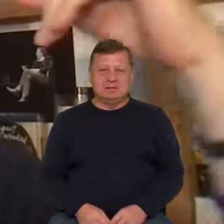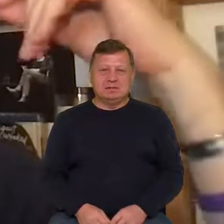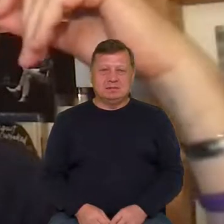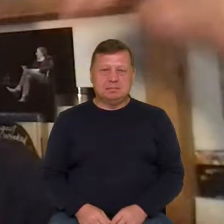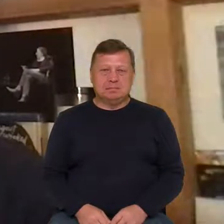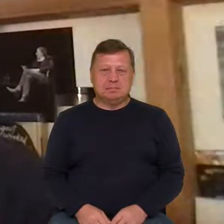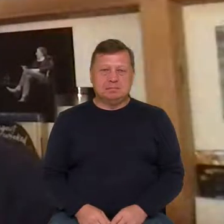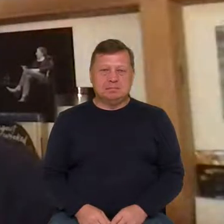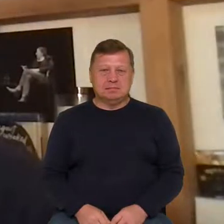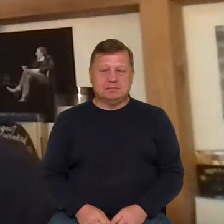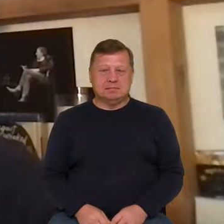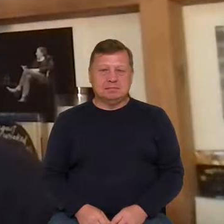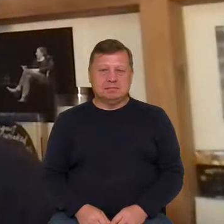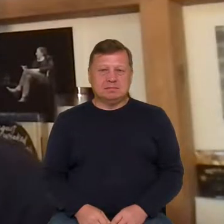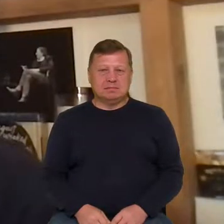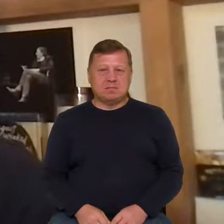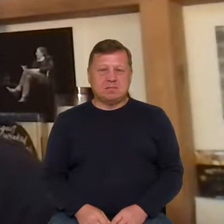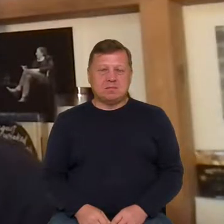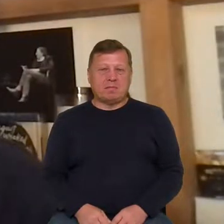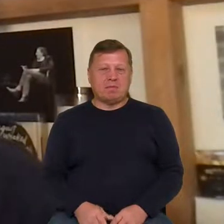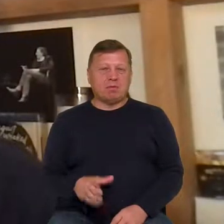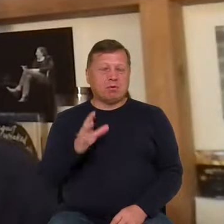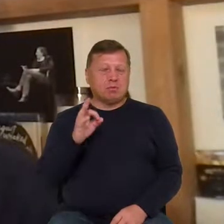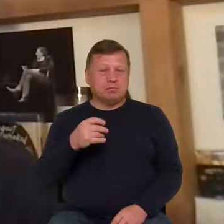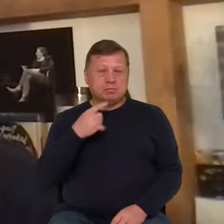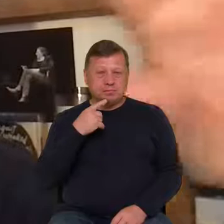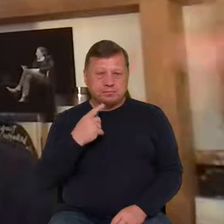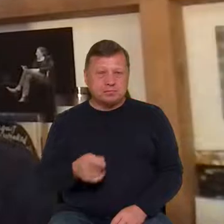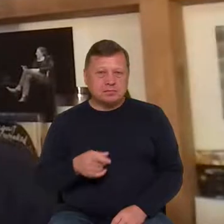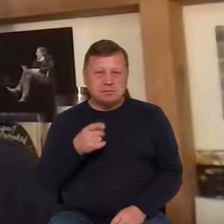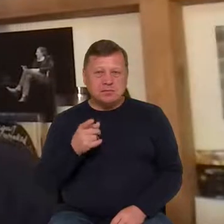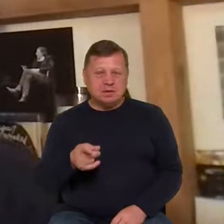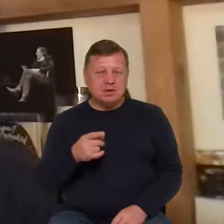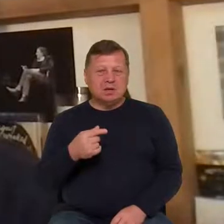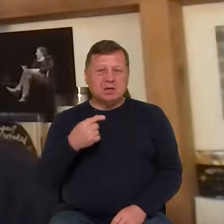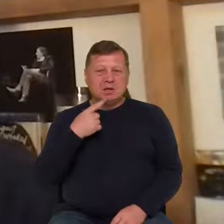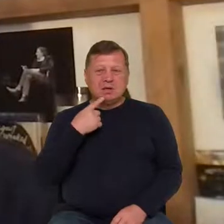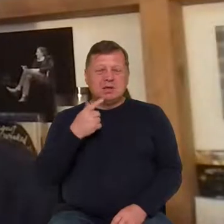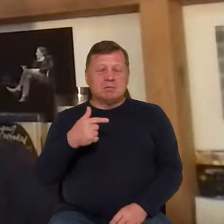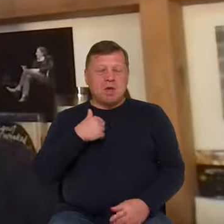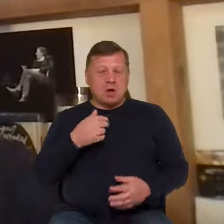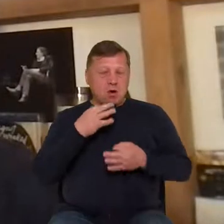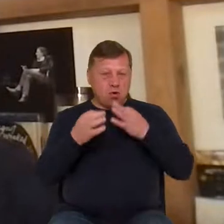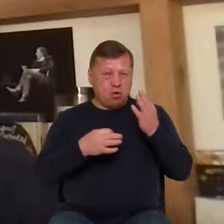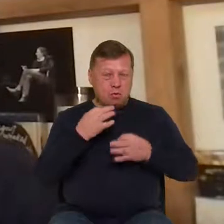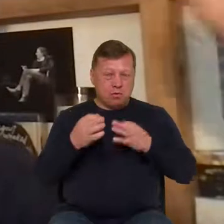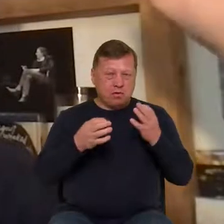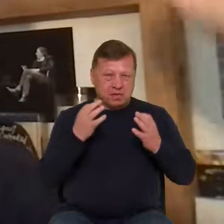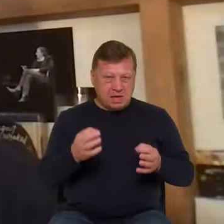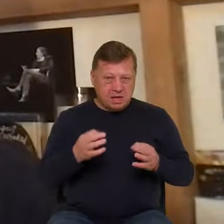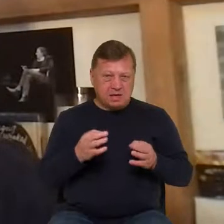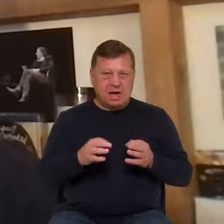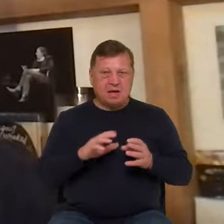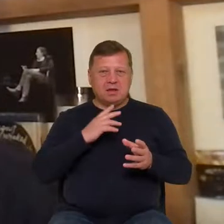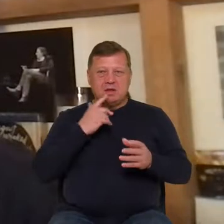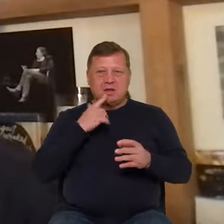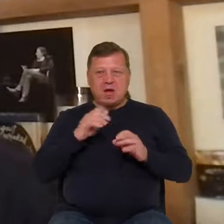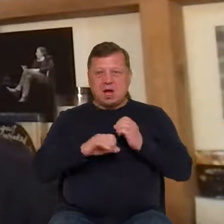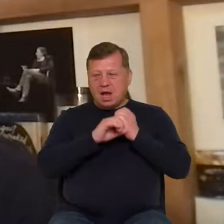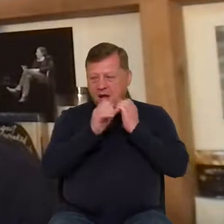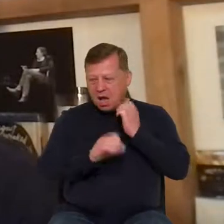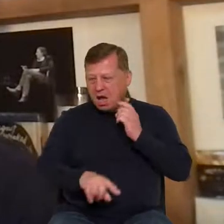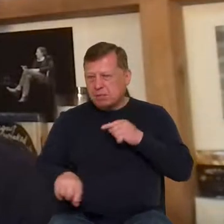bo trudno też wyobrazić sobie, że mój głos teraz odbija się od tych, przez te wszystkie